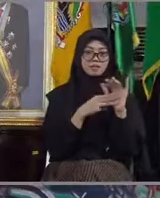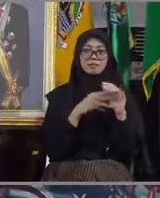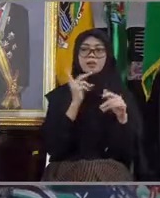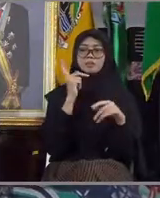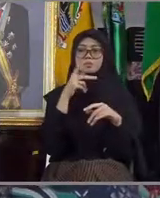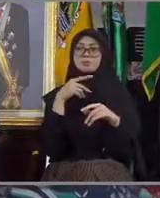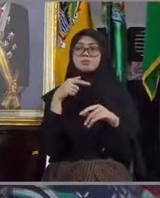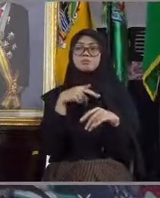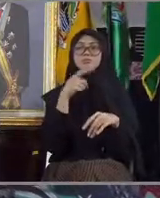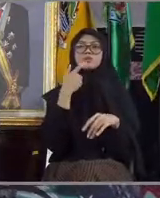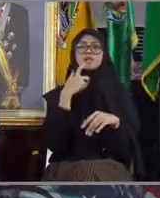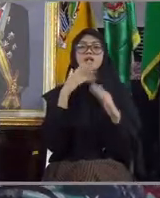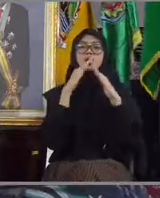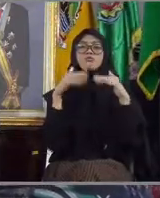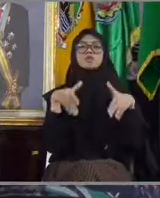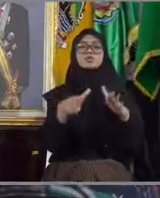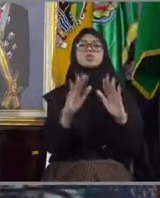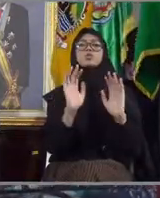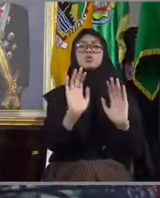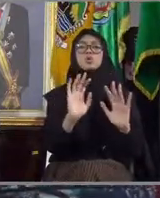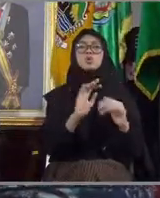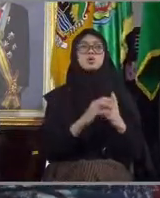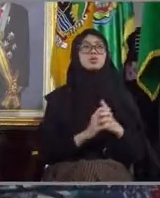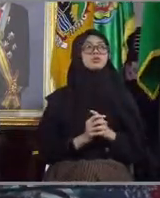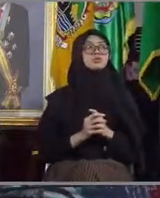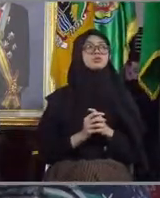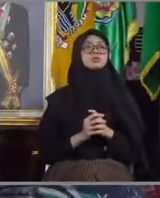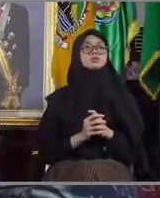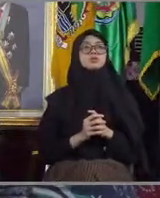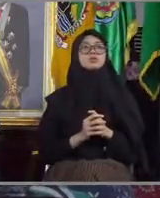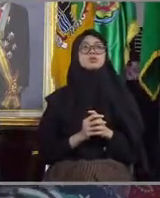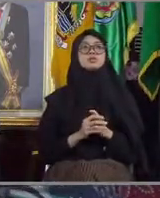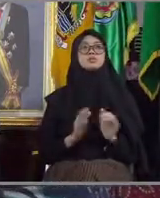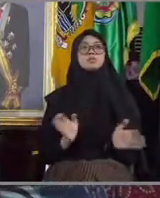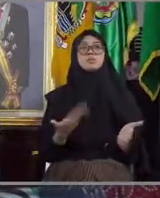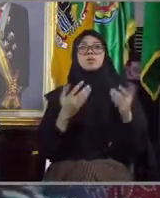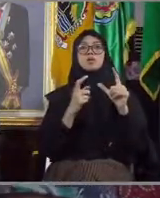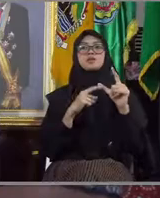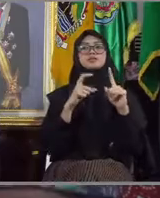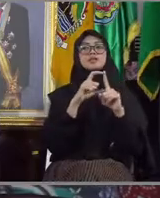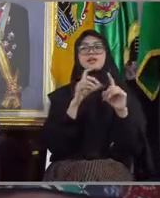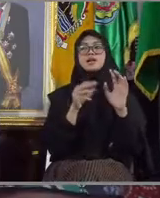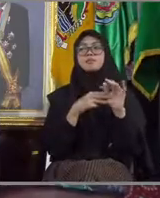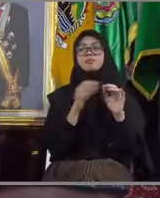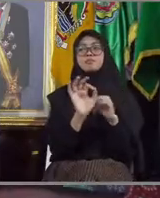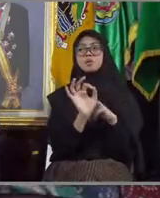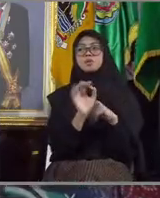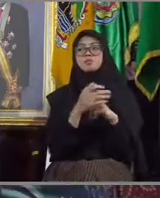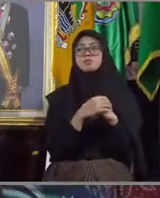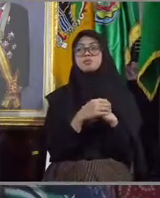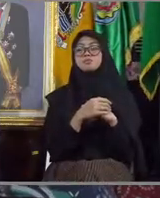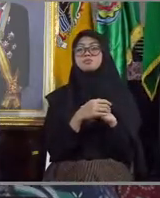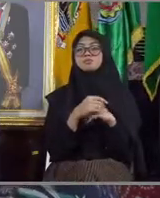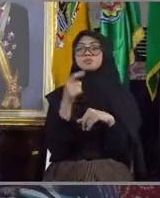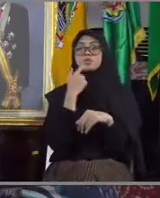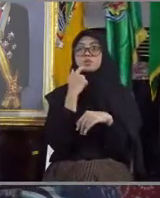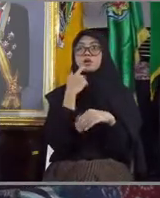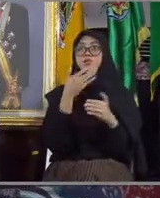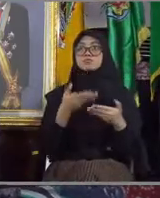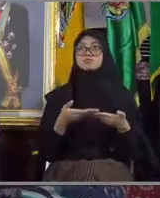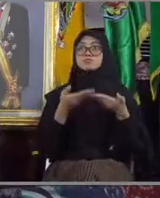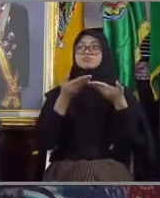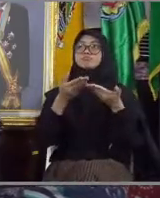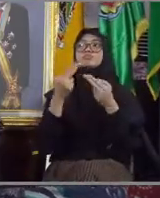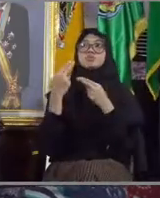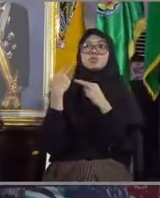fisik pembangunan. Oke, stop gitu. Sampai di sini. Ini pertanyaannya kemarin juga muncul. Kalau kita bebankan sama mereka,